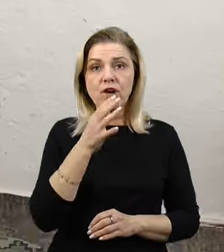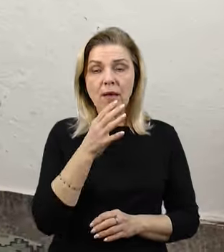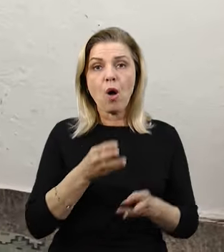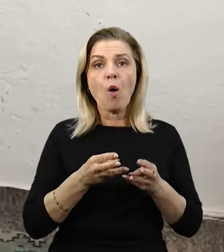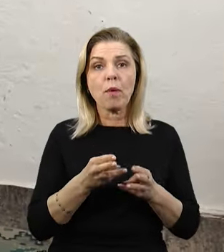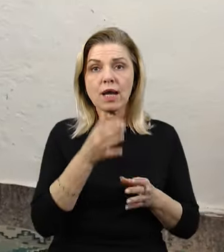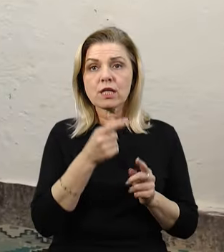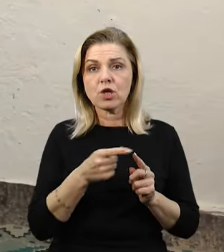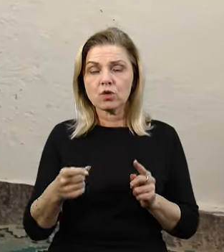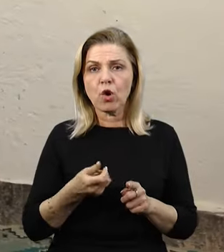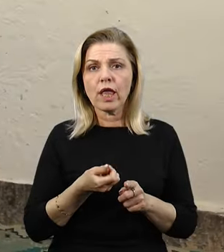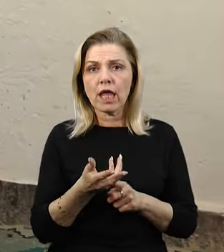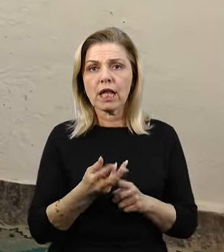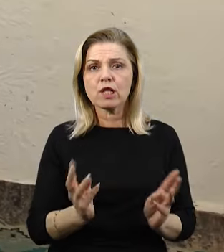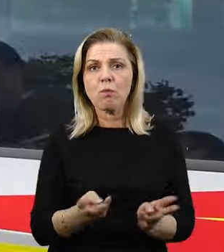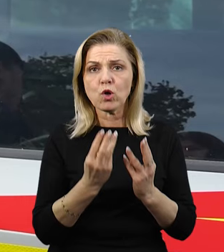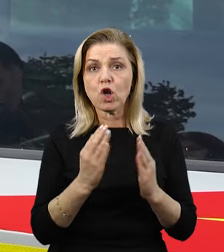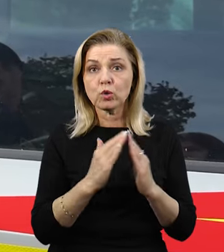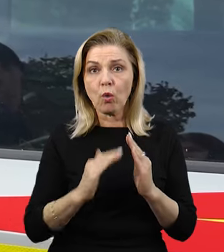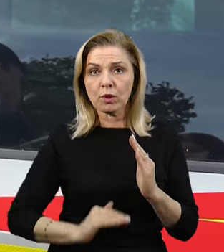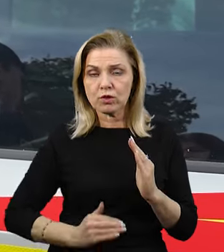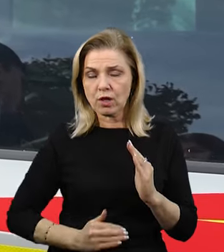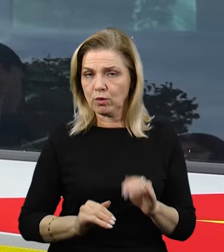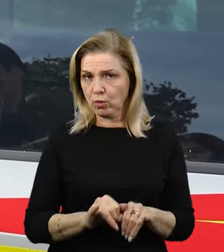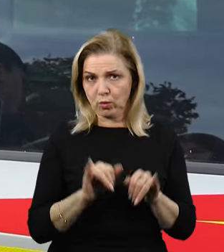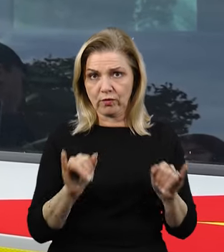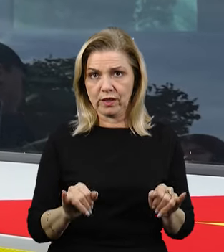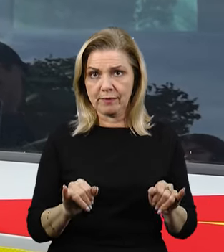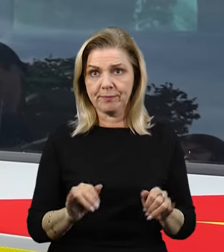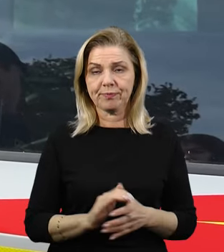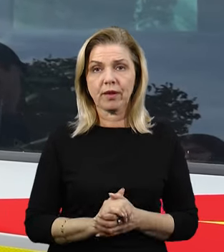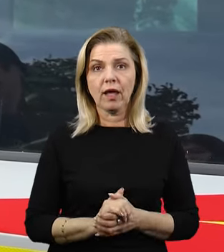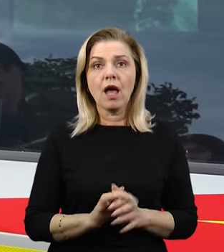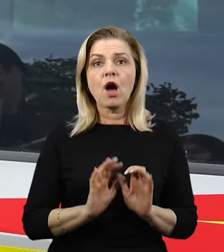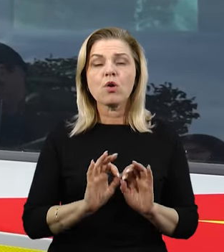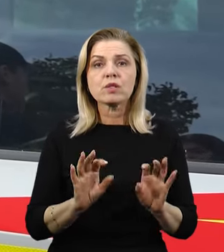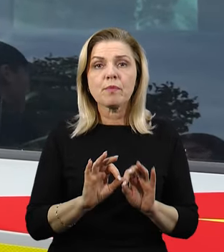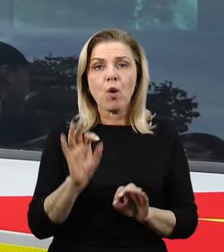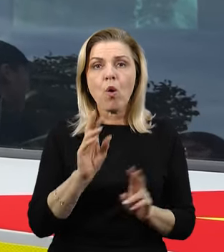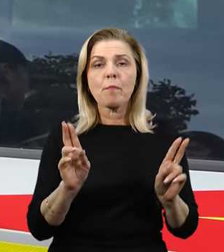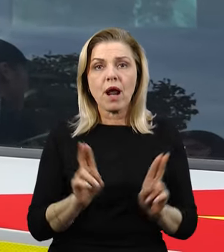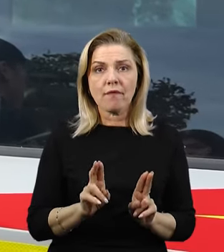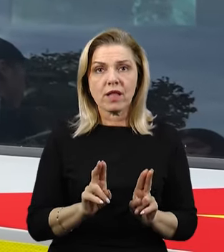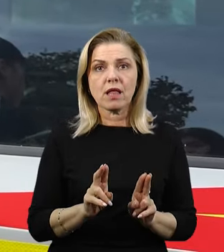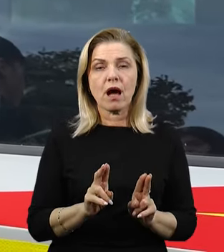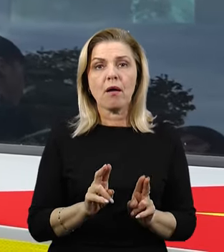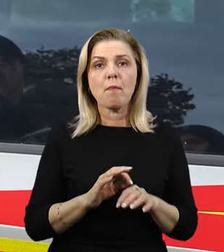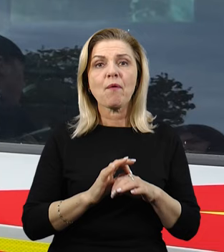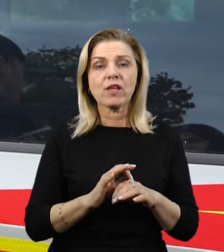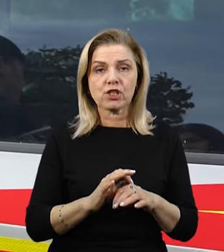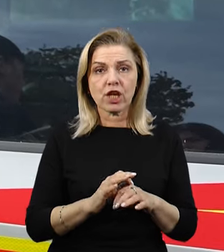в житлових будинках збільшується. Розповідаємо їм про правила поводження з пічним опаленням, щоб